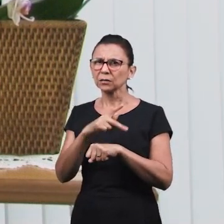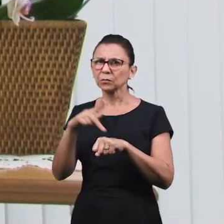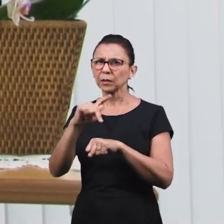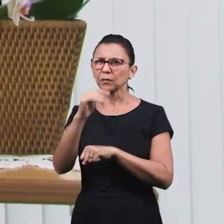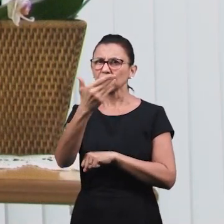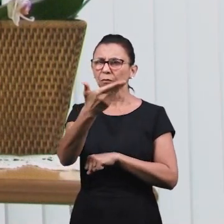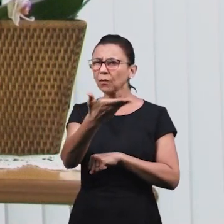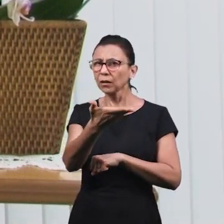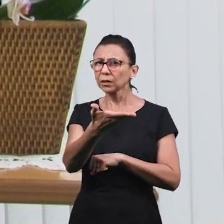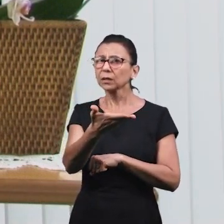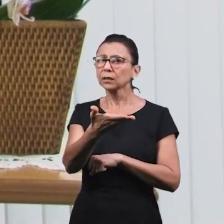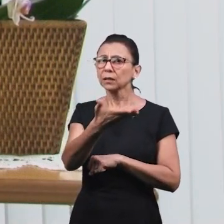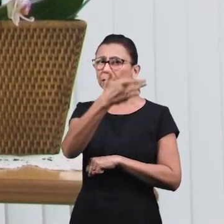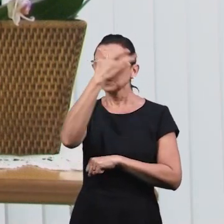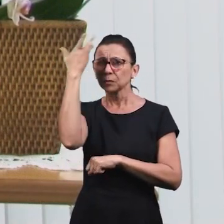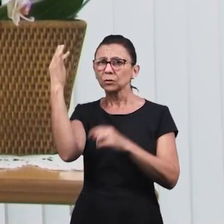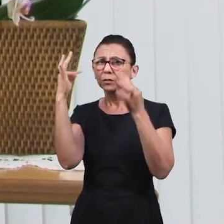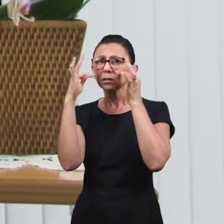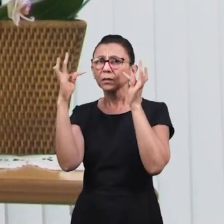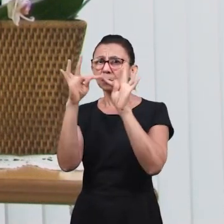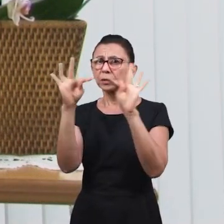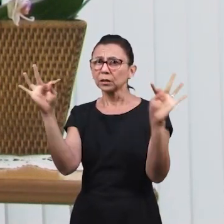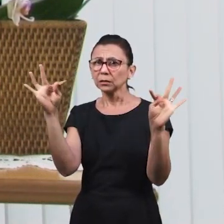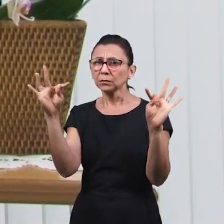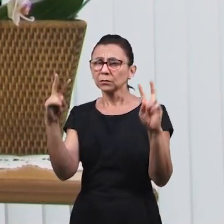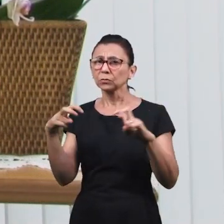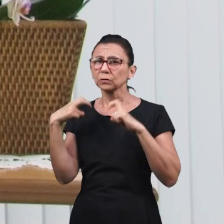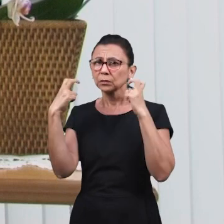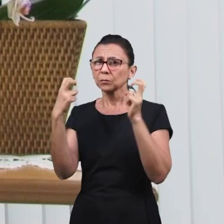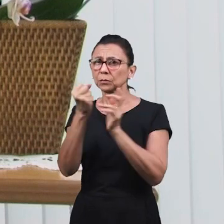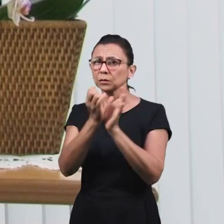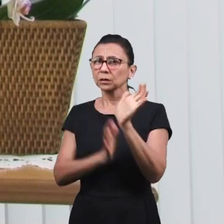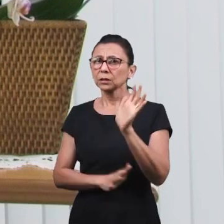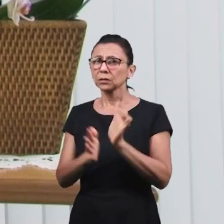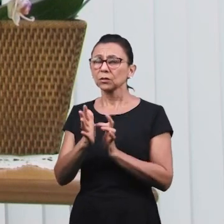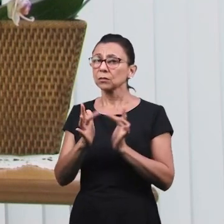que nous voyons pendant le séminaire international,